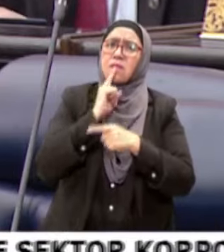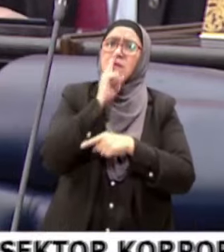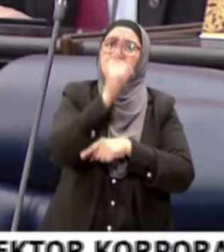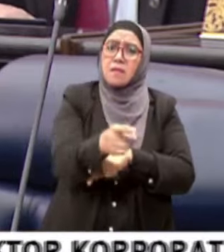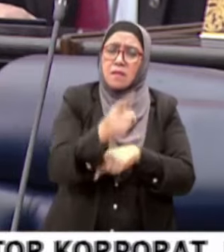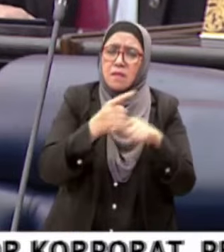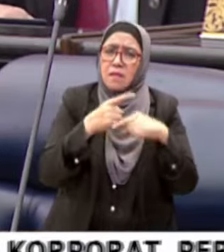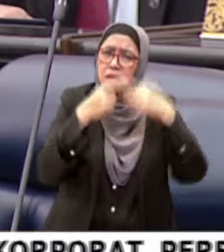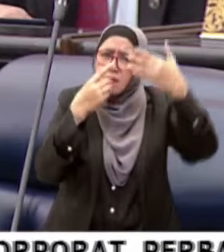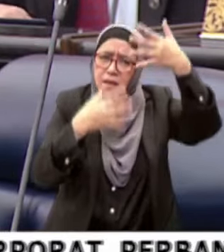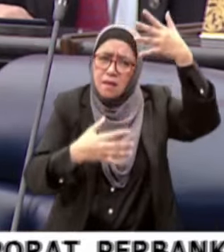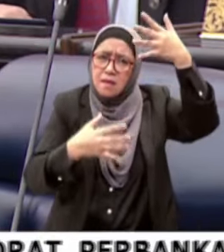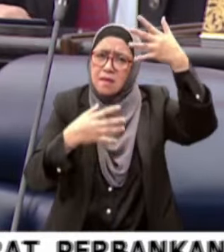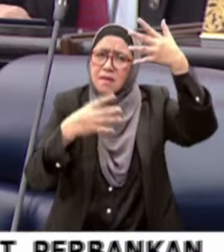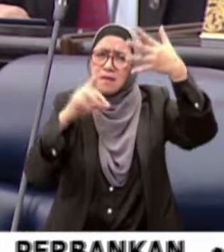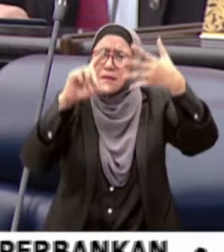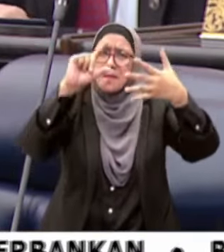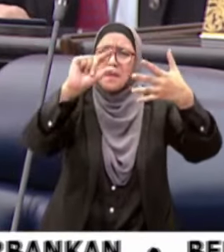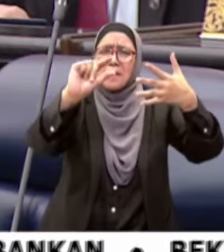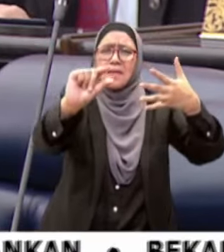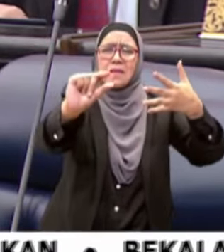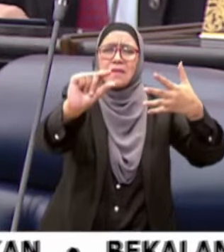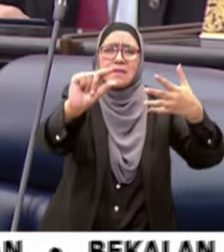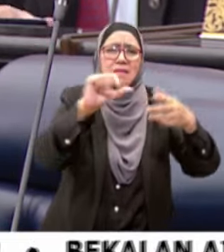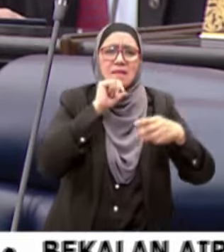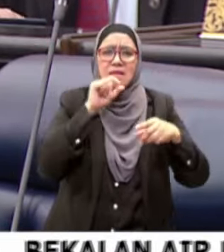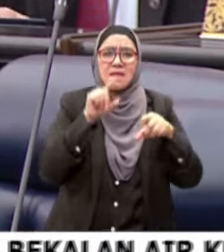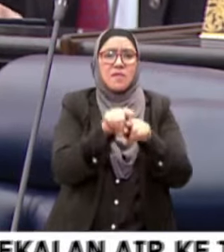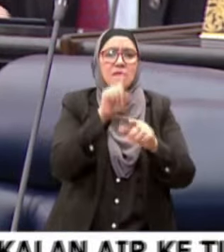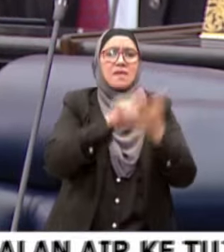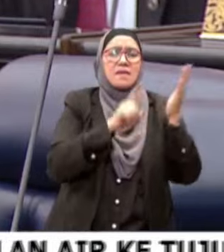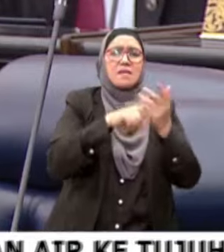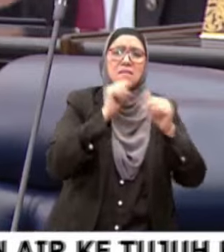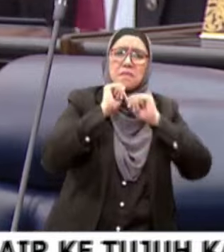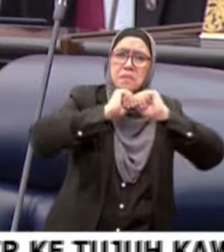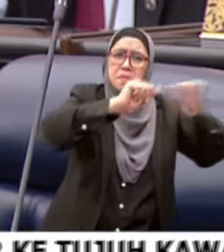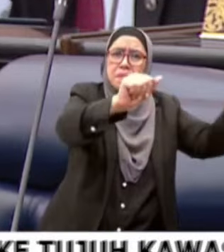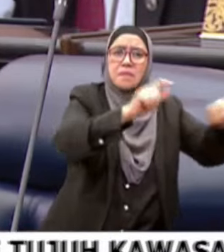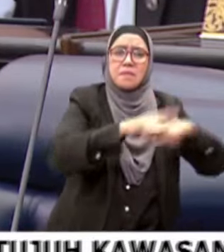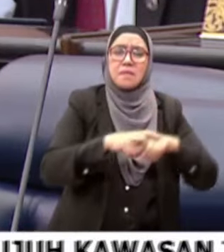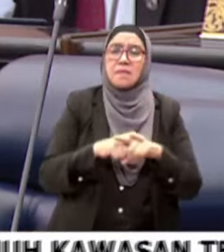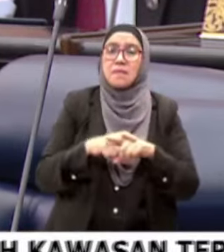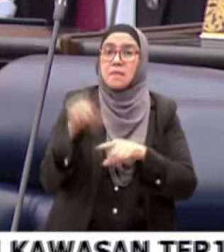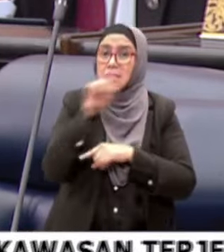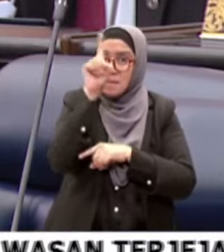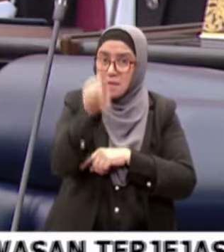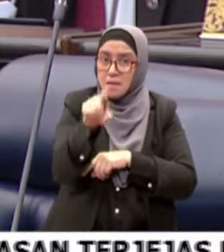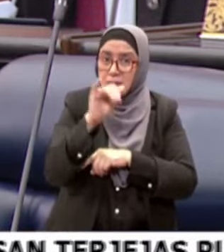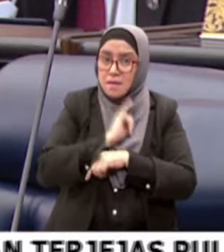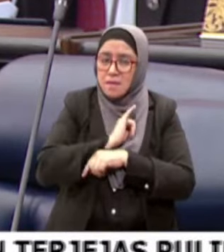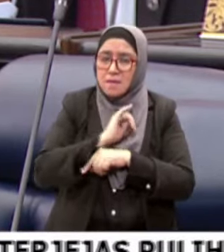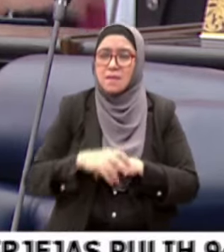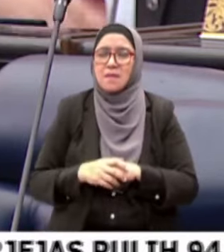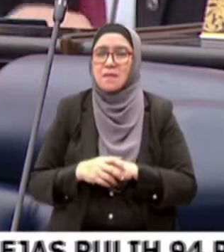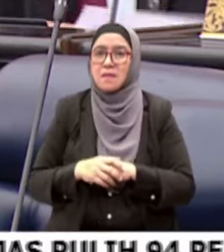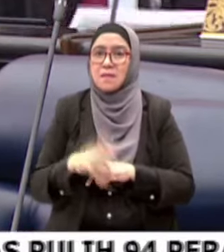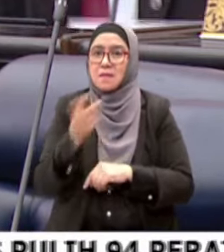dibandingkan dengan jumlah yang diumumkan soalnya Apakah Kementerian